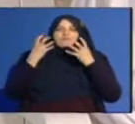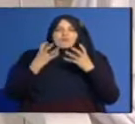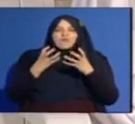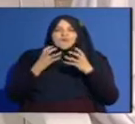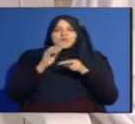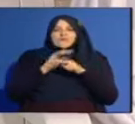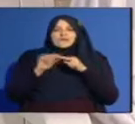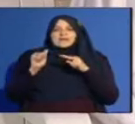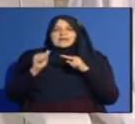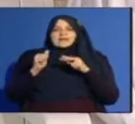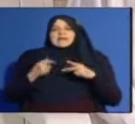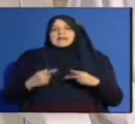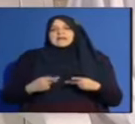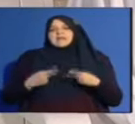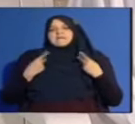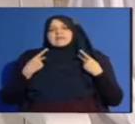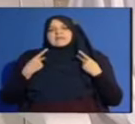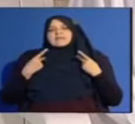هنا